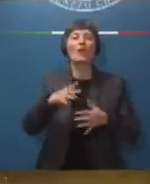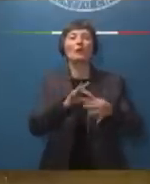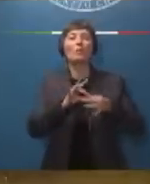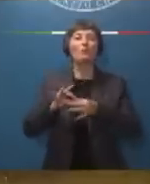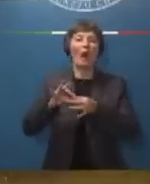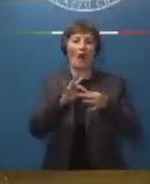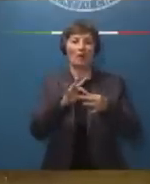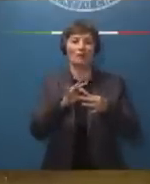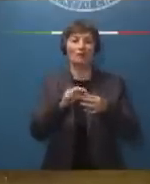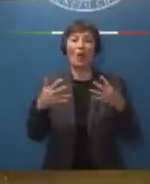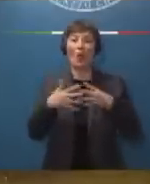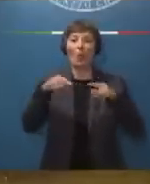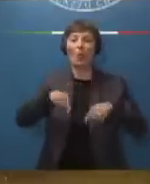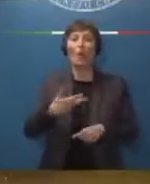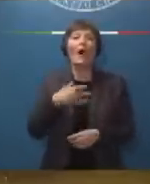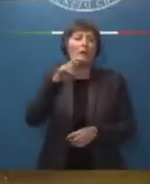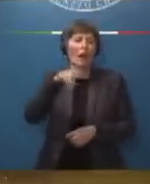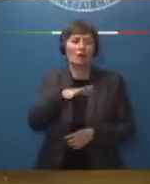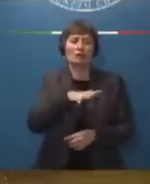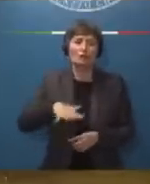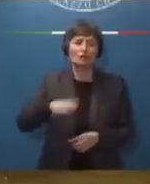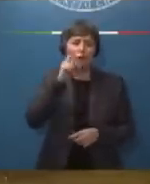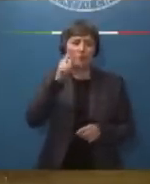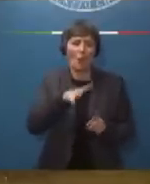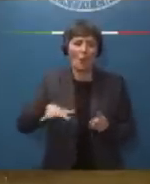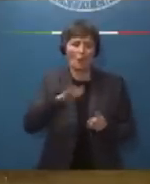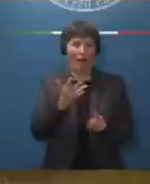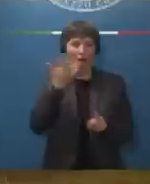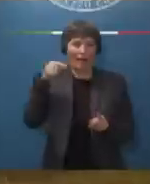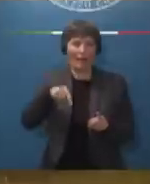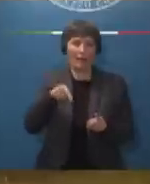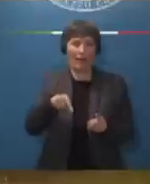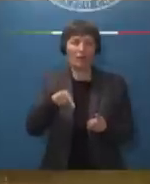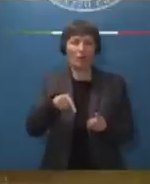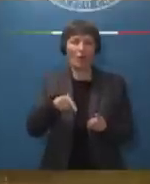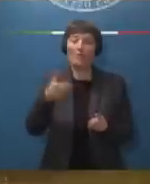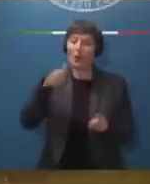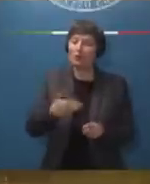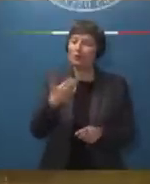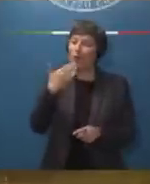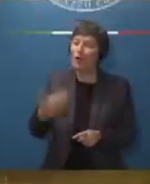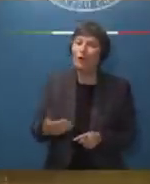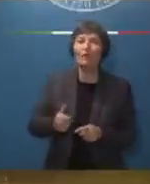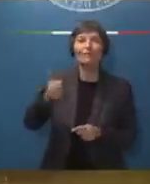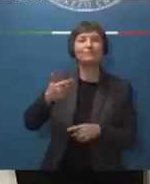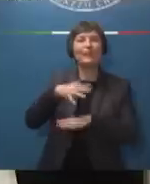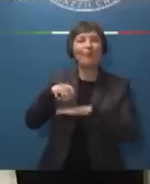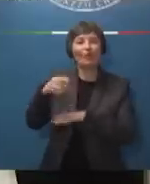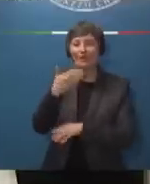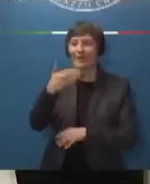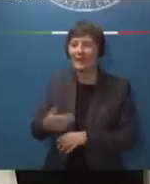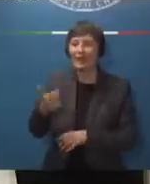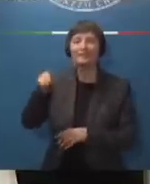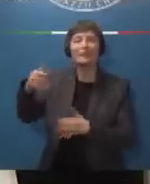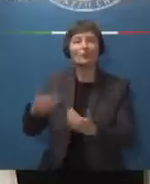adesso solo il nostro territorio per questo voglio ringraziare il primo ministro per l'assistenza